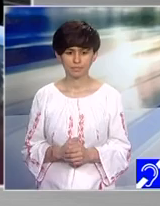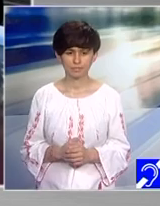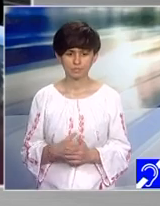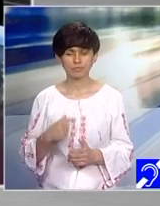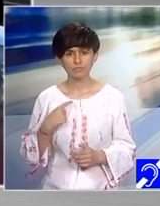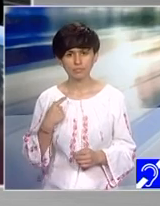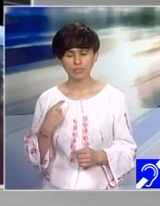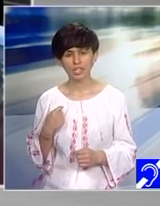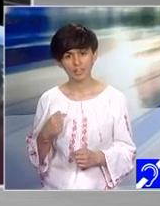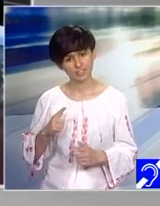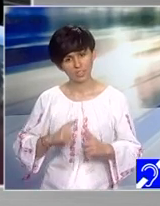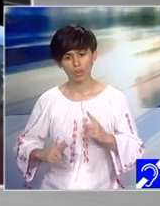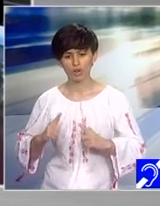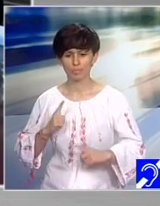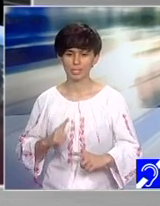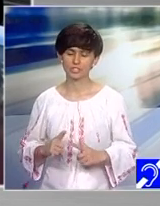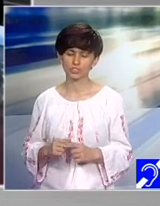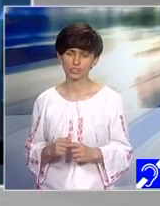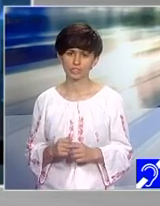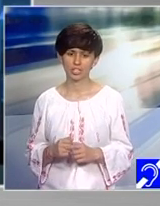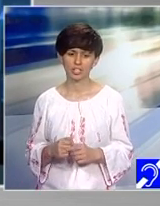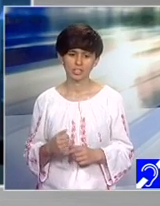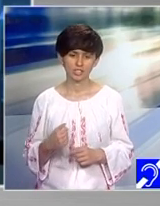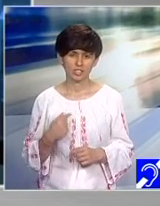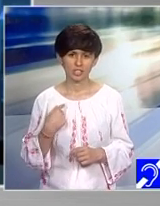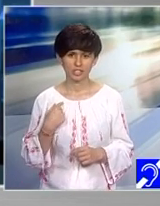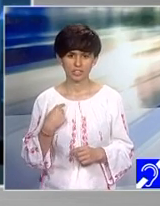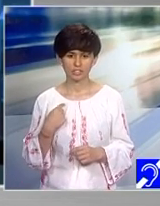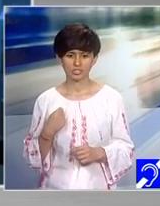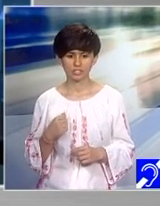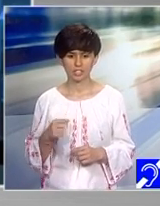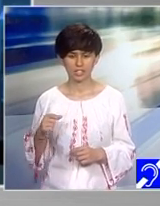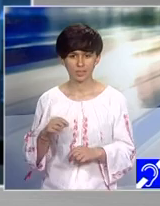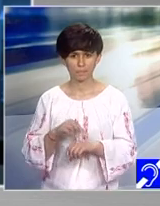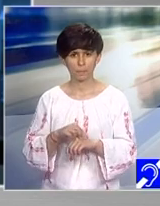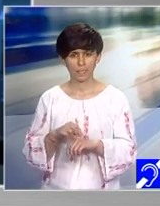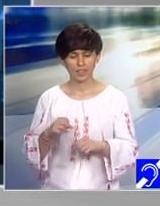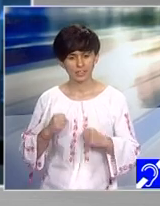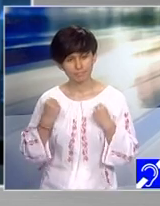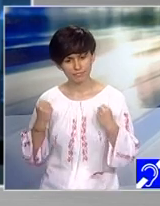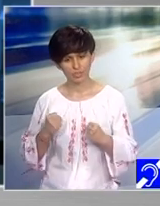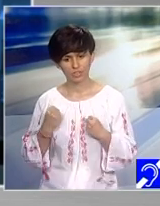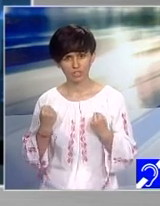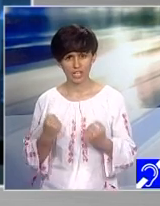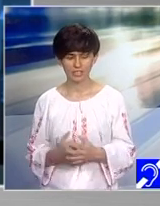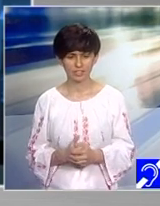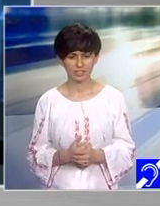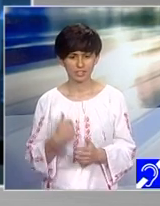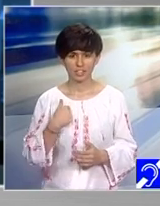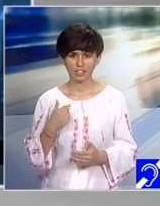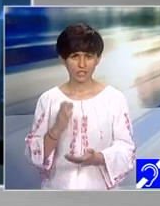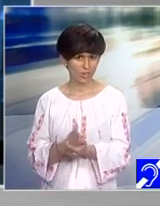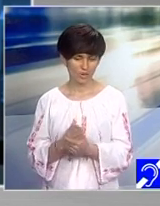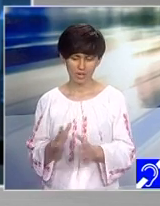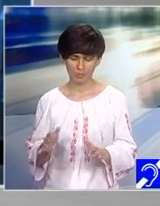pasiune. Și acum ești doctorand. Acum am sau am terminat, ai terminat cu... ești doctor? Nu sunt doctor, am terminat cu subiectul chimie,